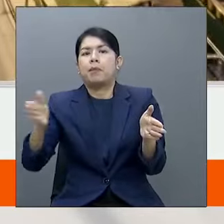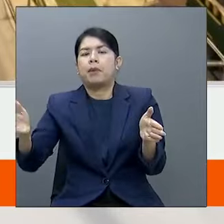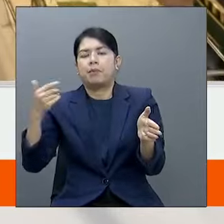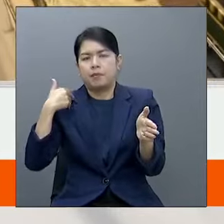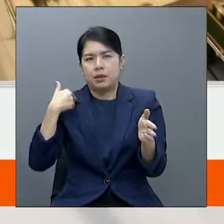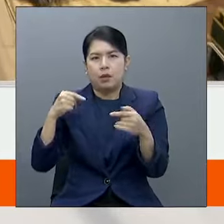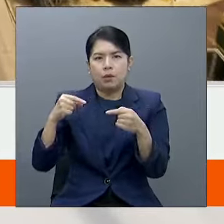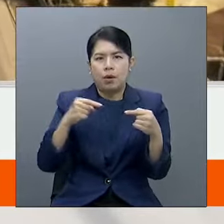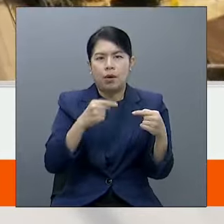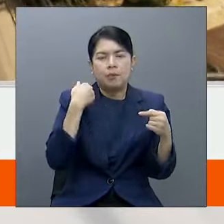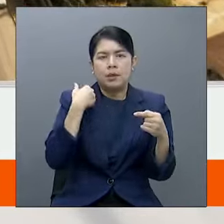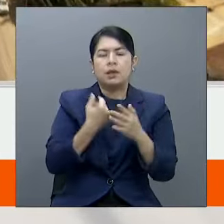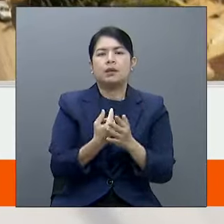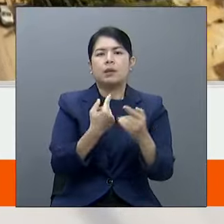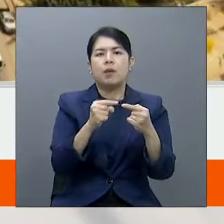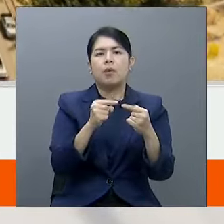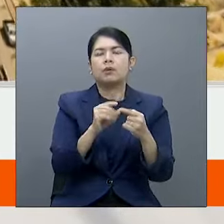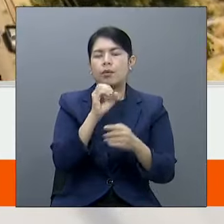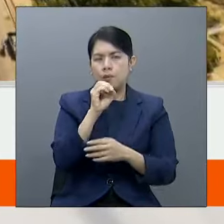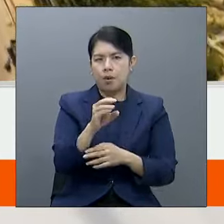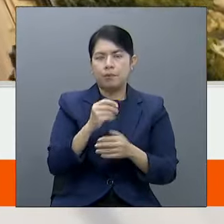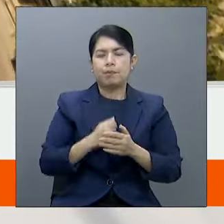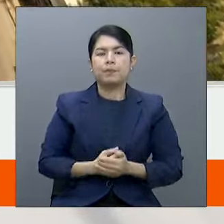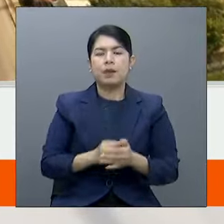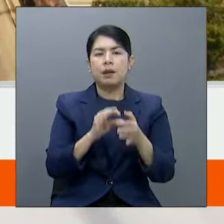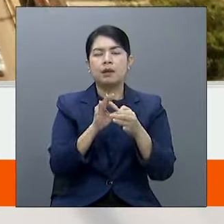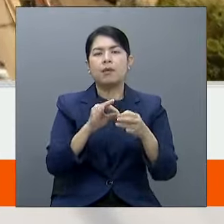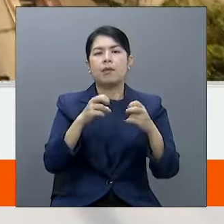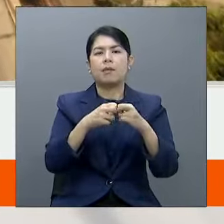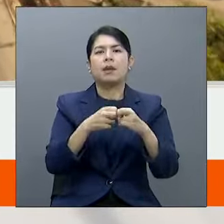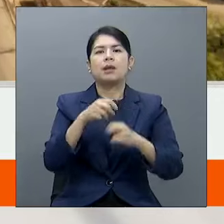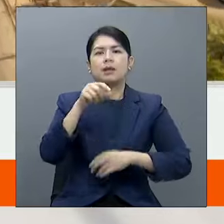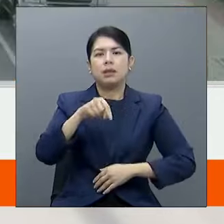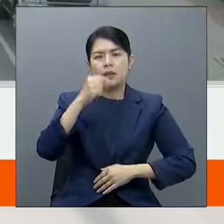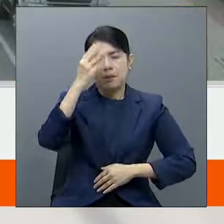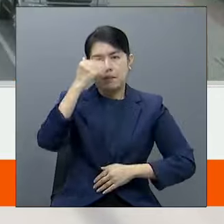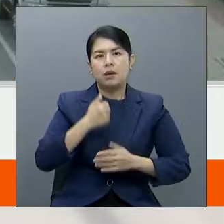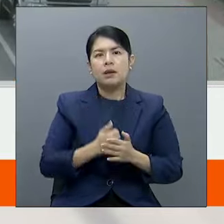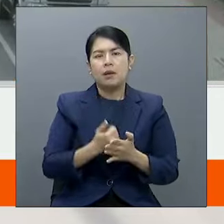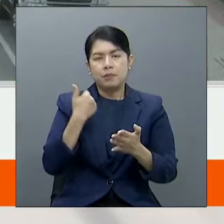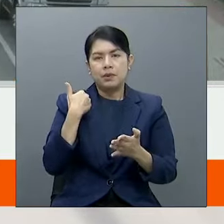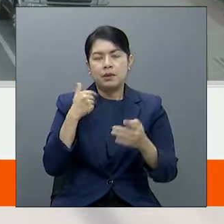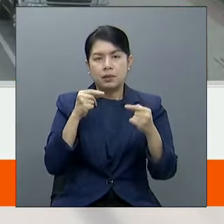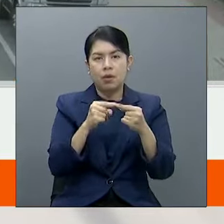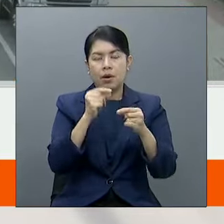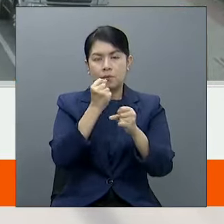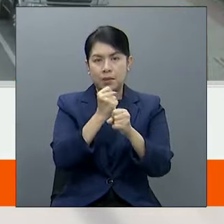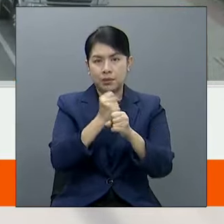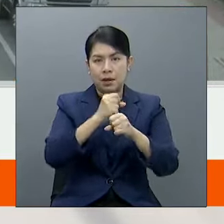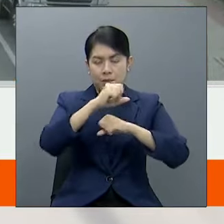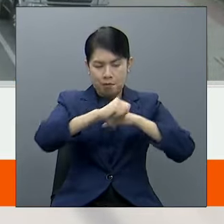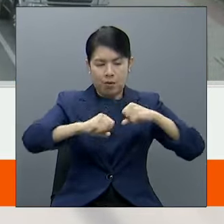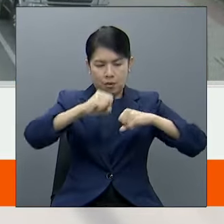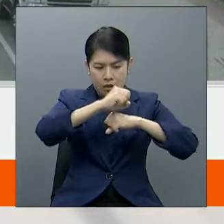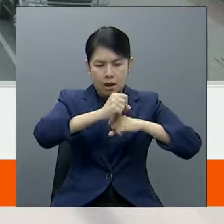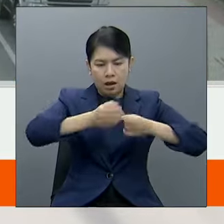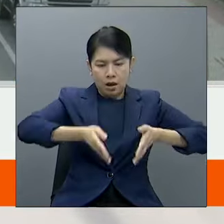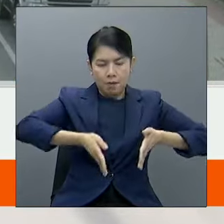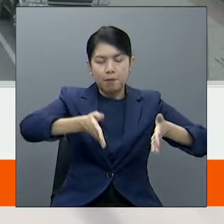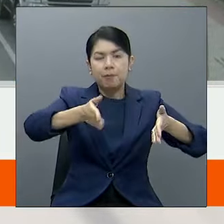แต่ว่าเฉพาะในส่วนเนี้ยปัญหาเนื่องจากว่ามันก่อสร้างผ่านดินที่เรียกว่าดินอ่อนนะครับ ค่ะ นะเพราะฉะนั้นเนี่ย